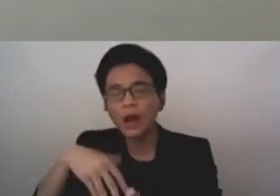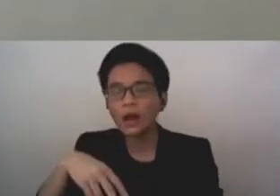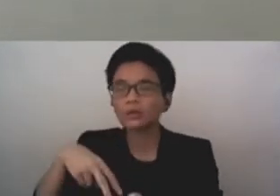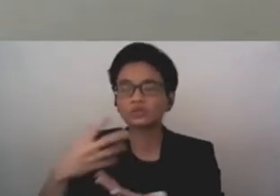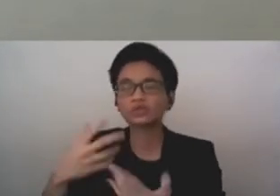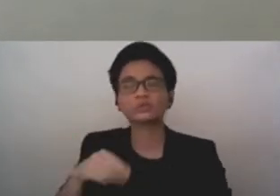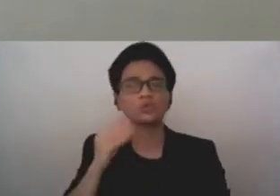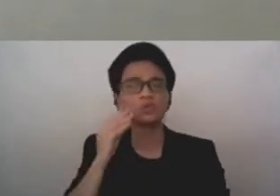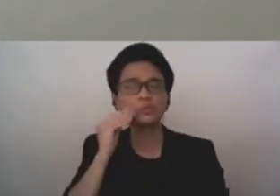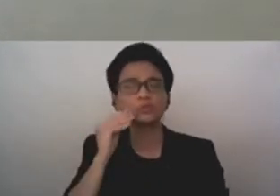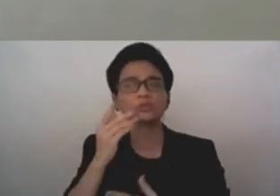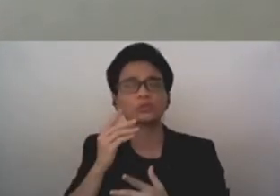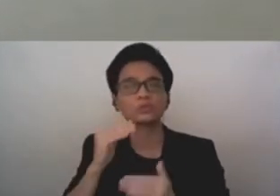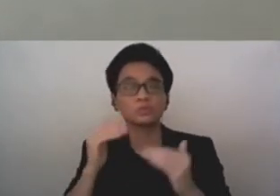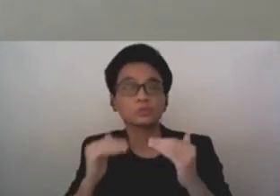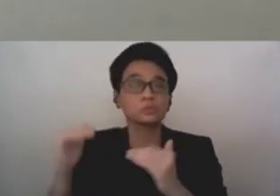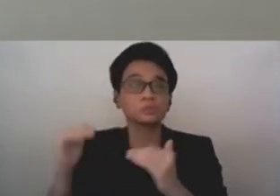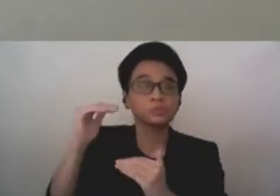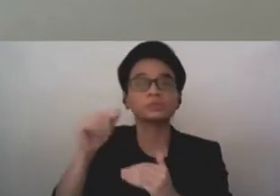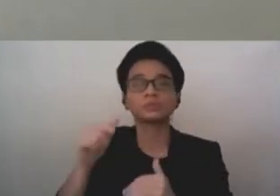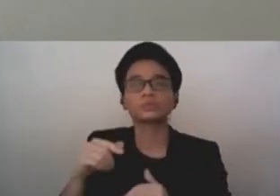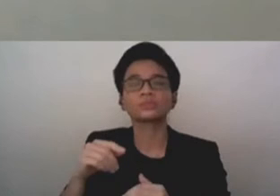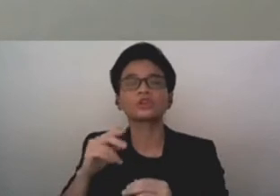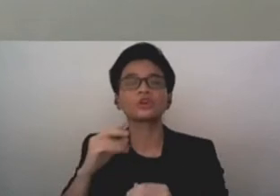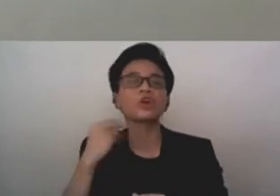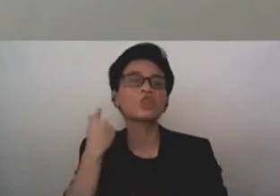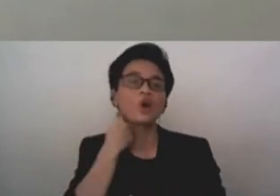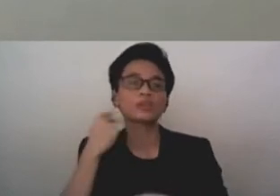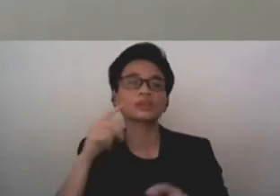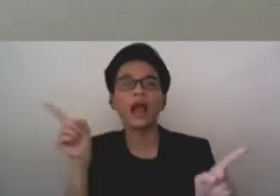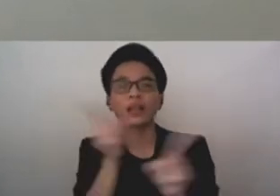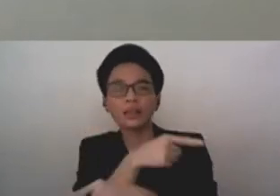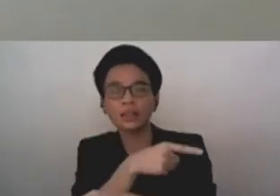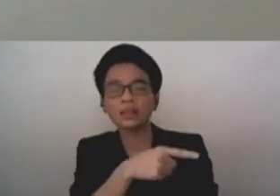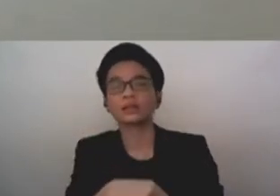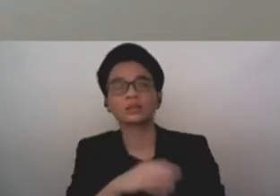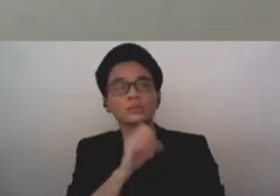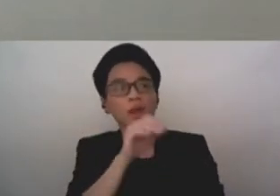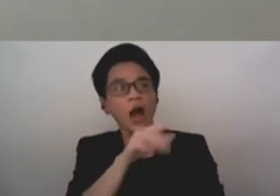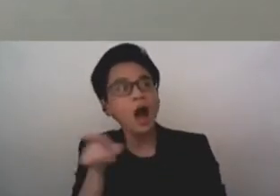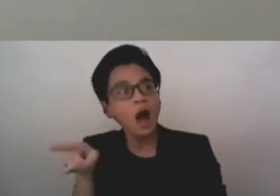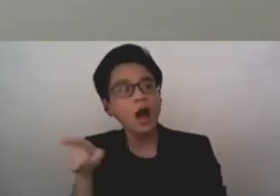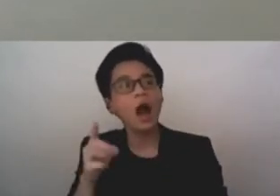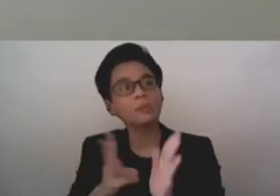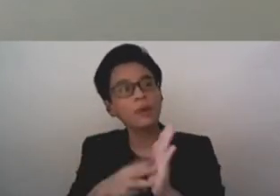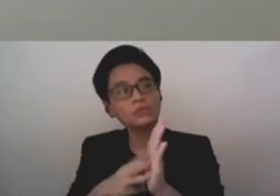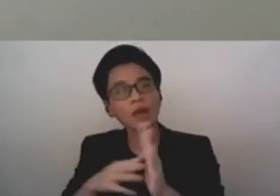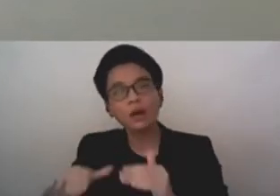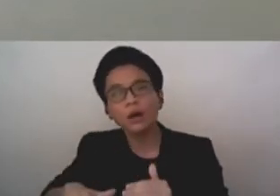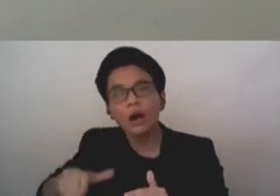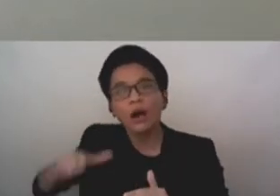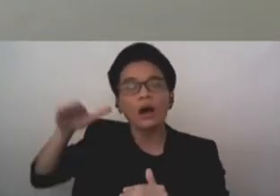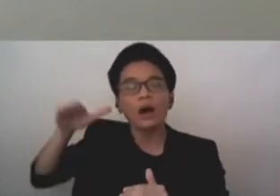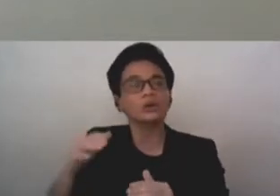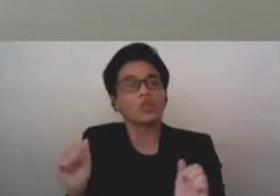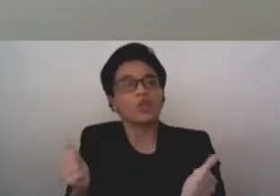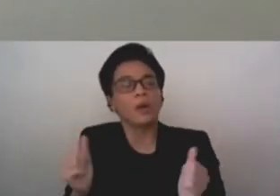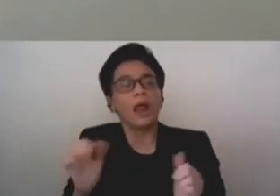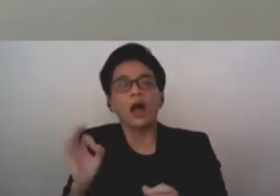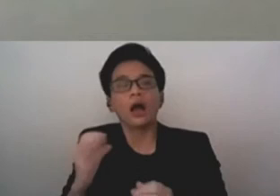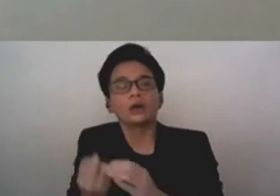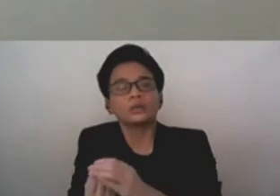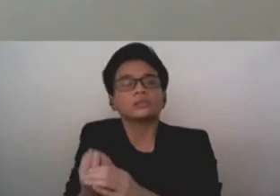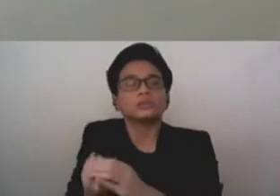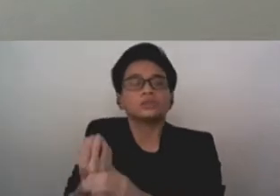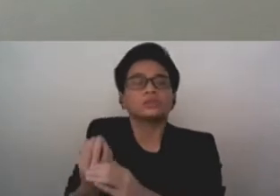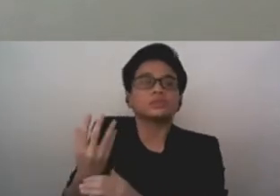kemudian ganti dokter, baru setelah itu saya ketahuan ada terlambat tumbuh kembang. Dan setelah dicek laboratorium, ternyata saya